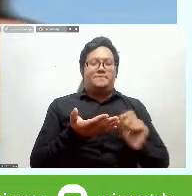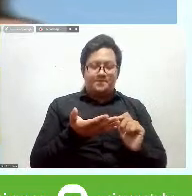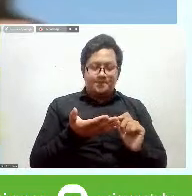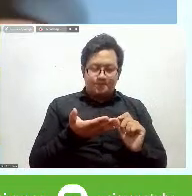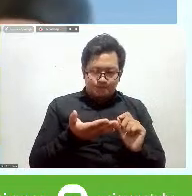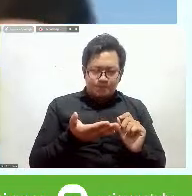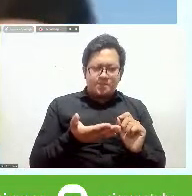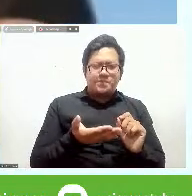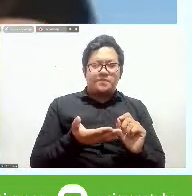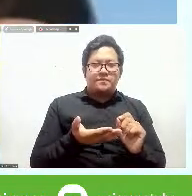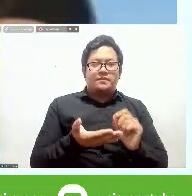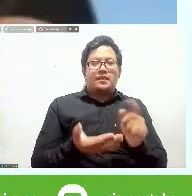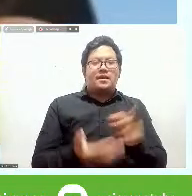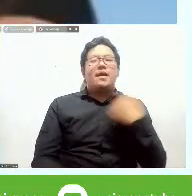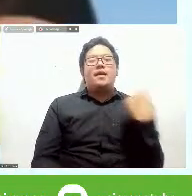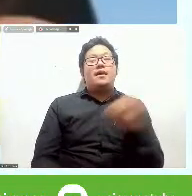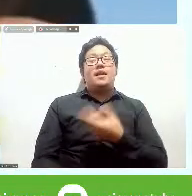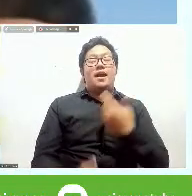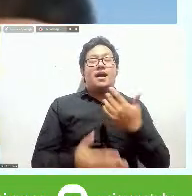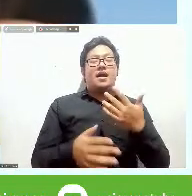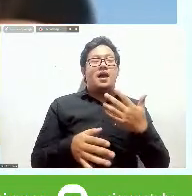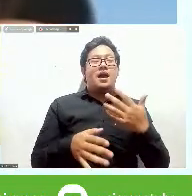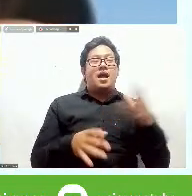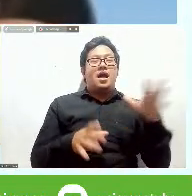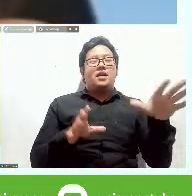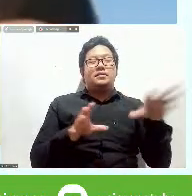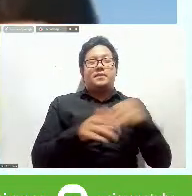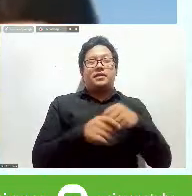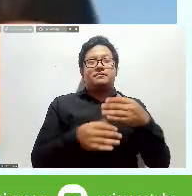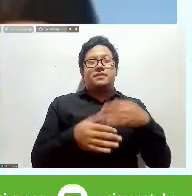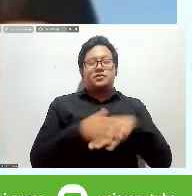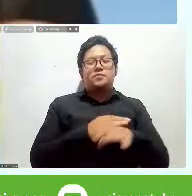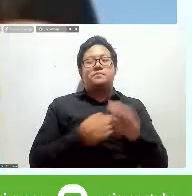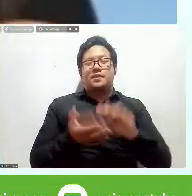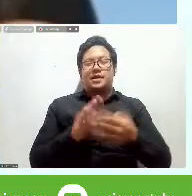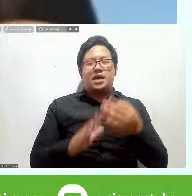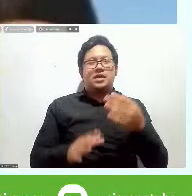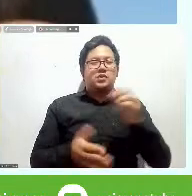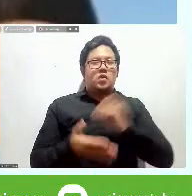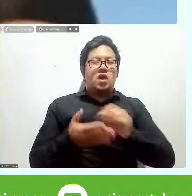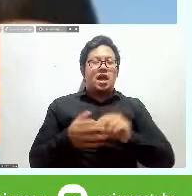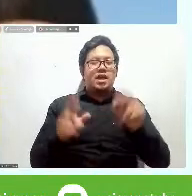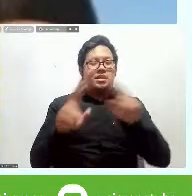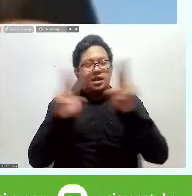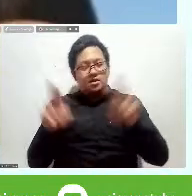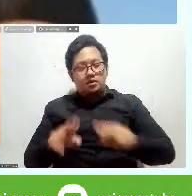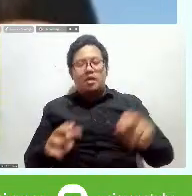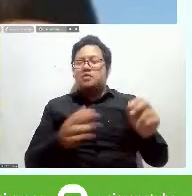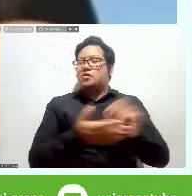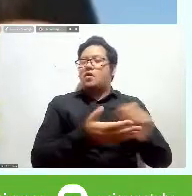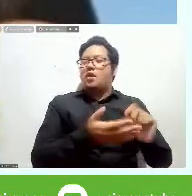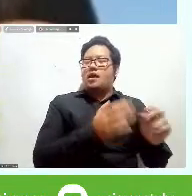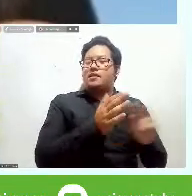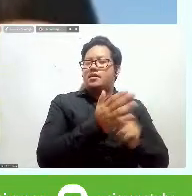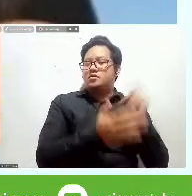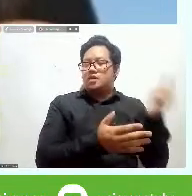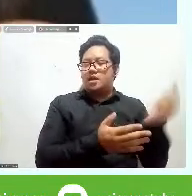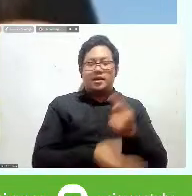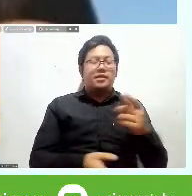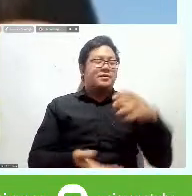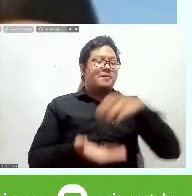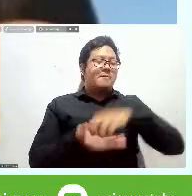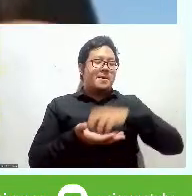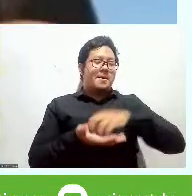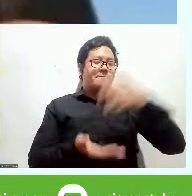kita ada masuk tuh ada beberapa sekolah internasional begitu juga nasional dan di Season dan di Maluku di folder